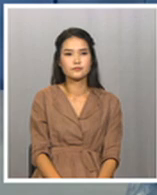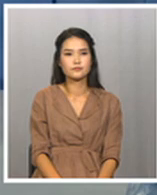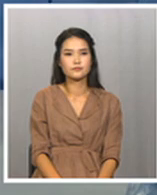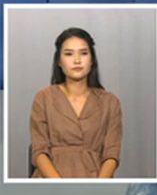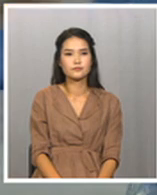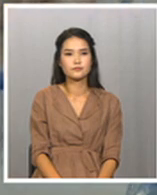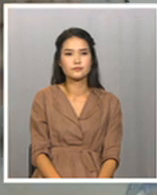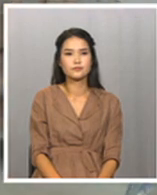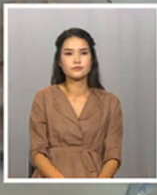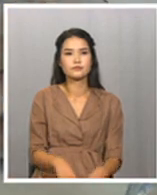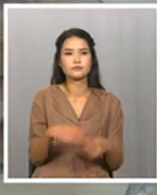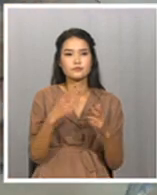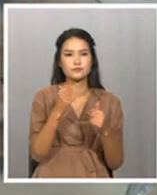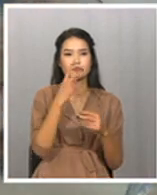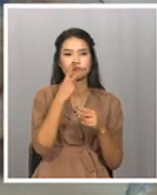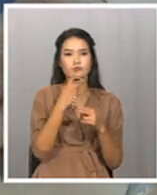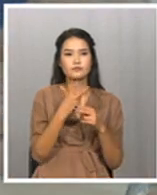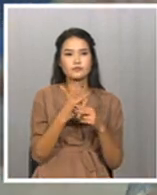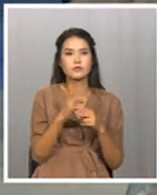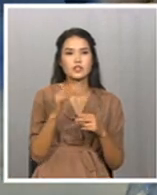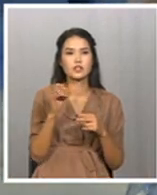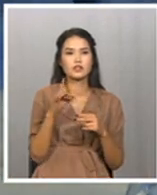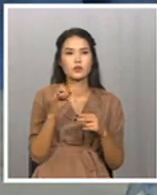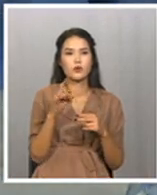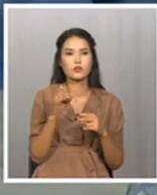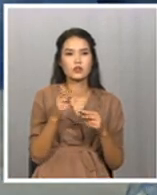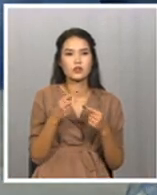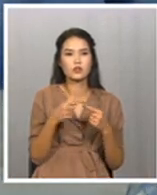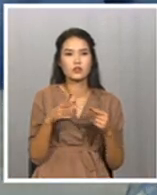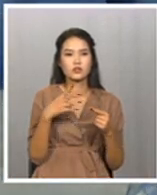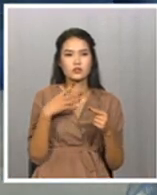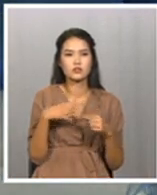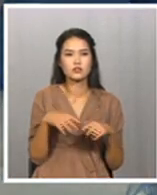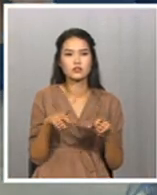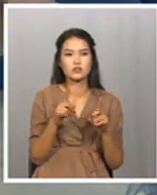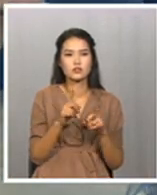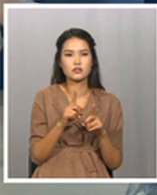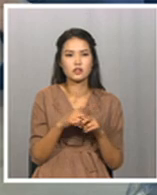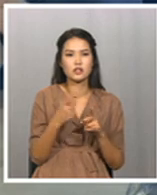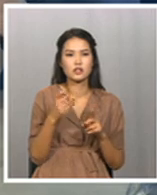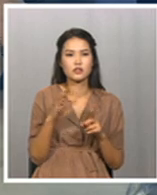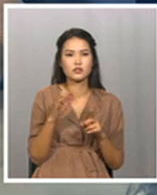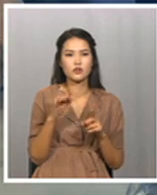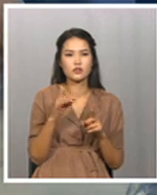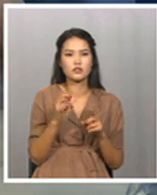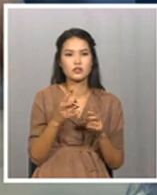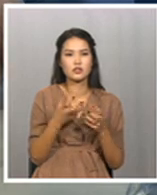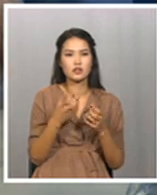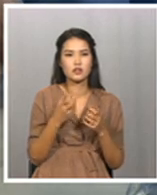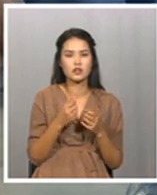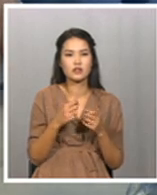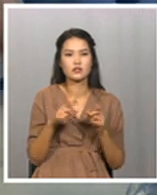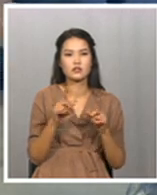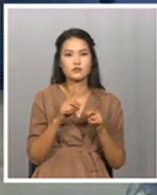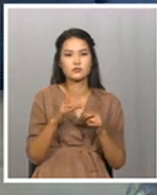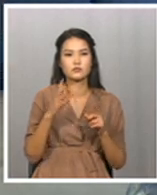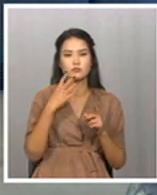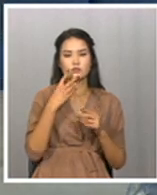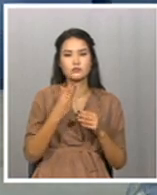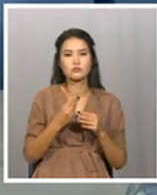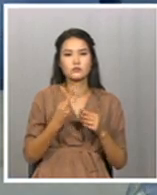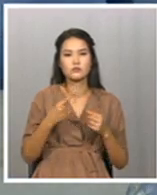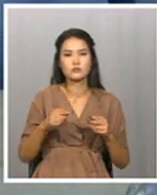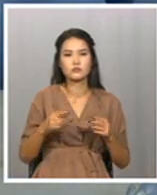мыс эквивалентті гидроксидін алып алдық. Енді осы мыс эквивалентті гидроксиді ерімейтін